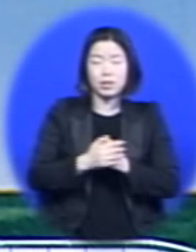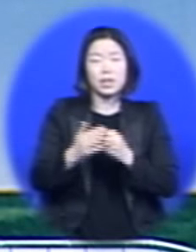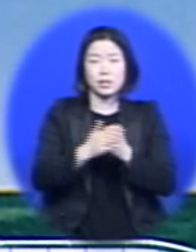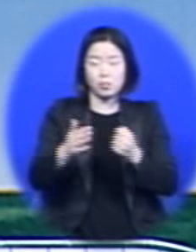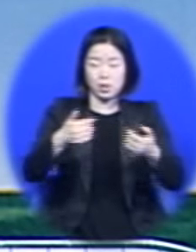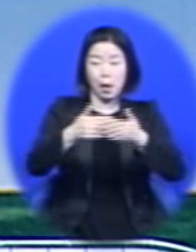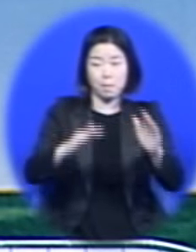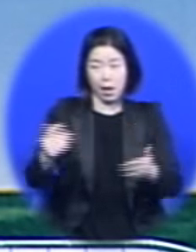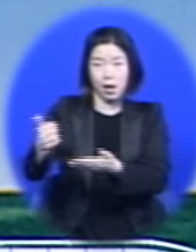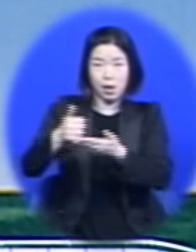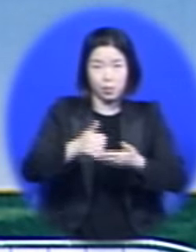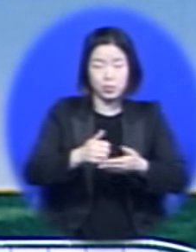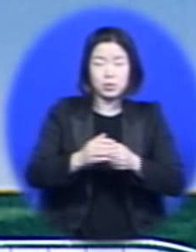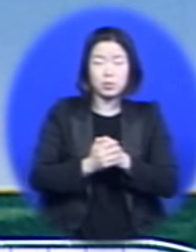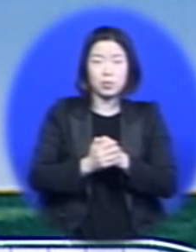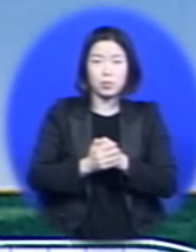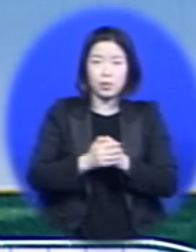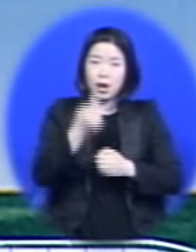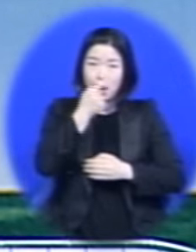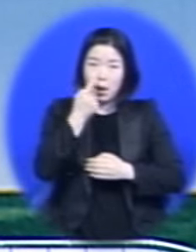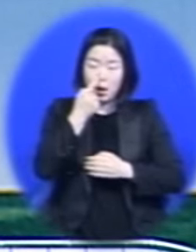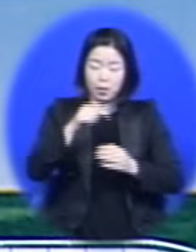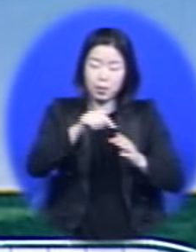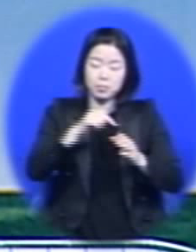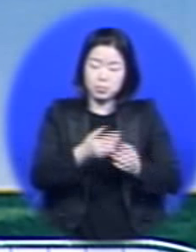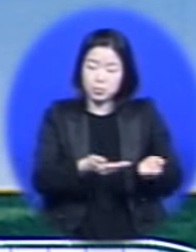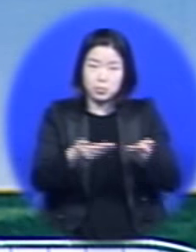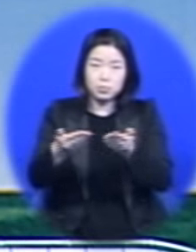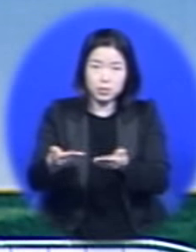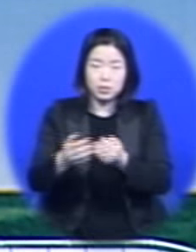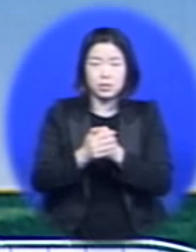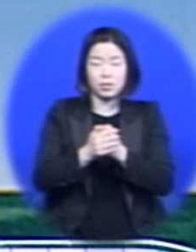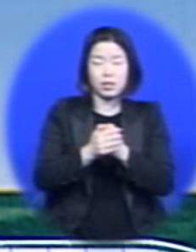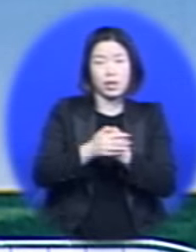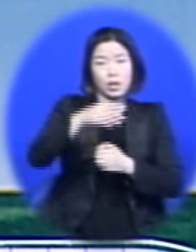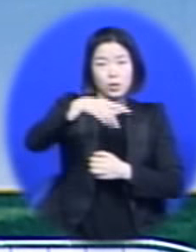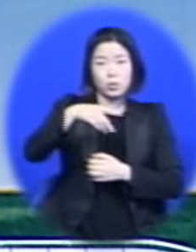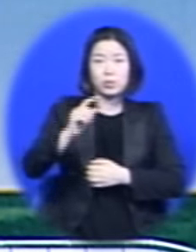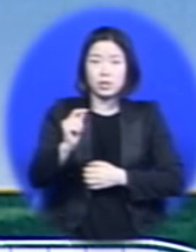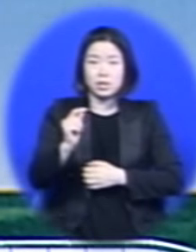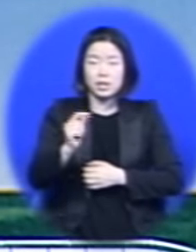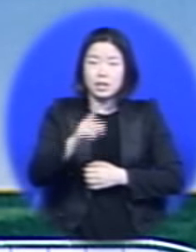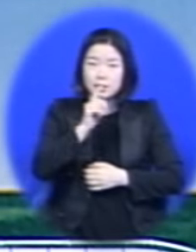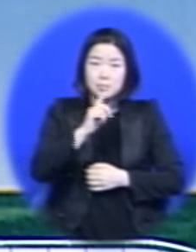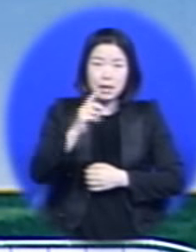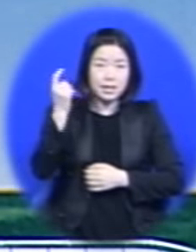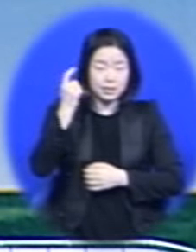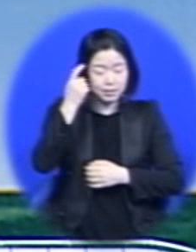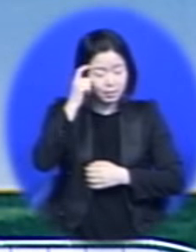방에 들어오시라고 그러고 차를 준비해서 들어갔더니 큐티하는 그 말씀 묵상